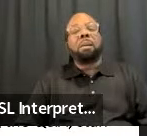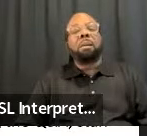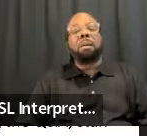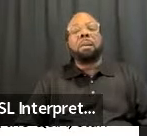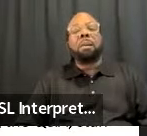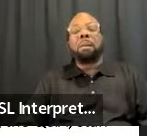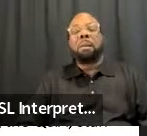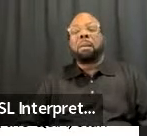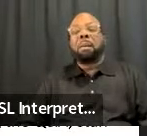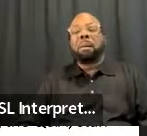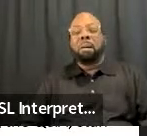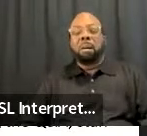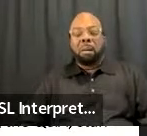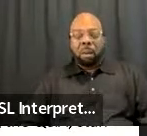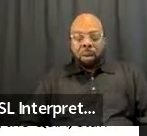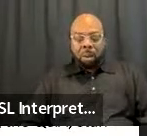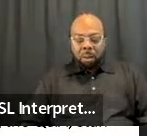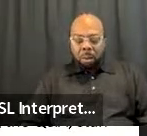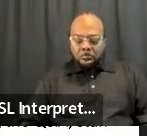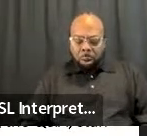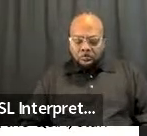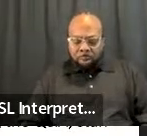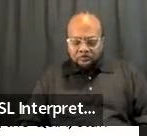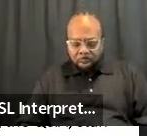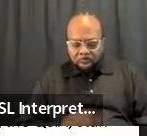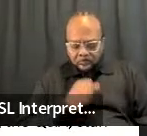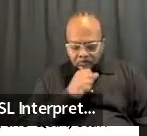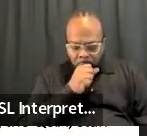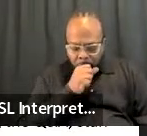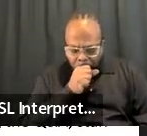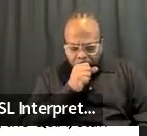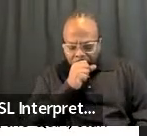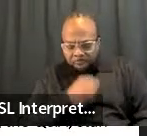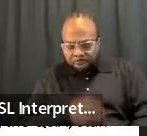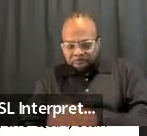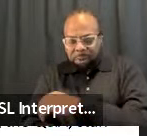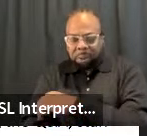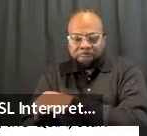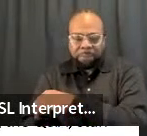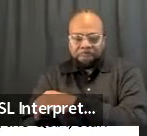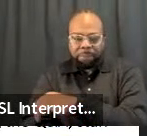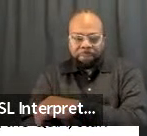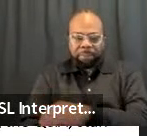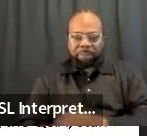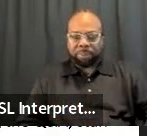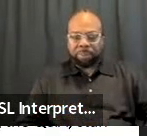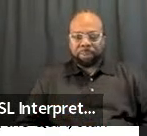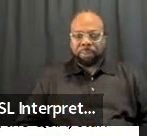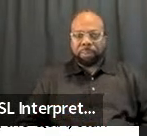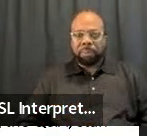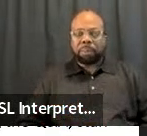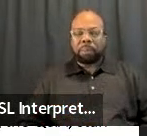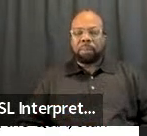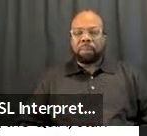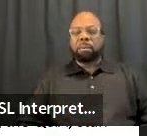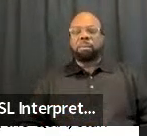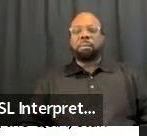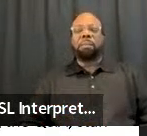嚟去廣東話個頻道噶啦。咁亦都係，如果係你想聯絡我哋工作人員咧，你可以藉住透住嗰